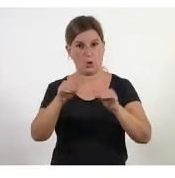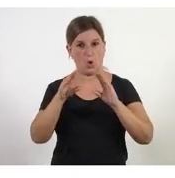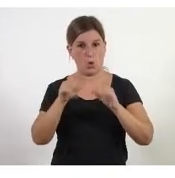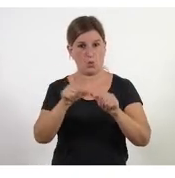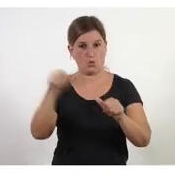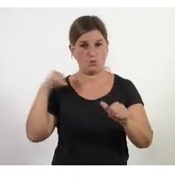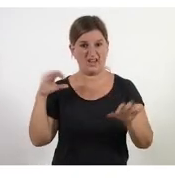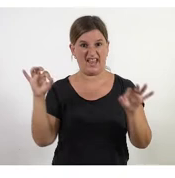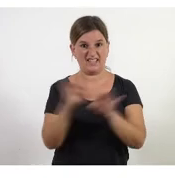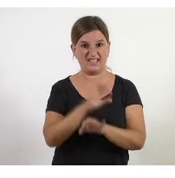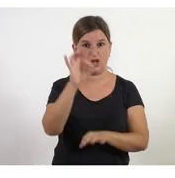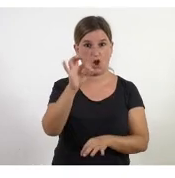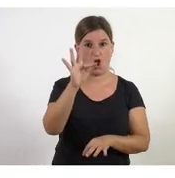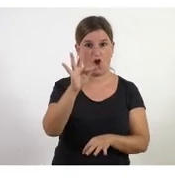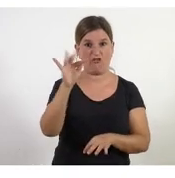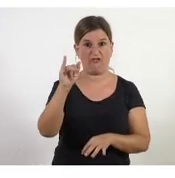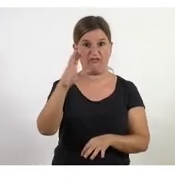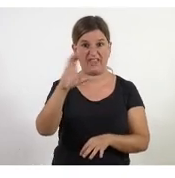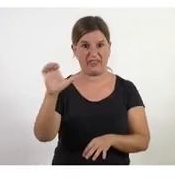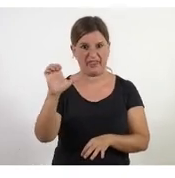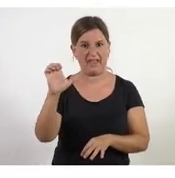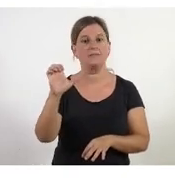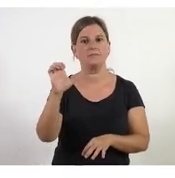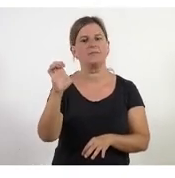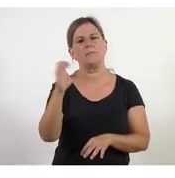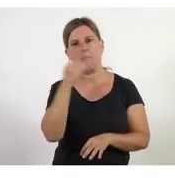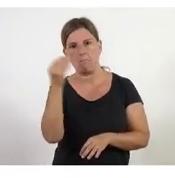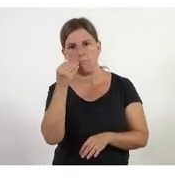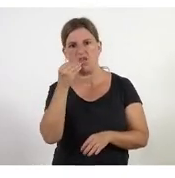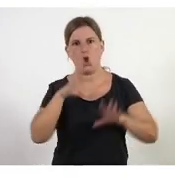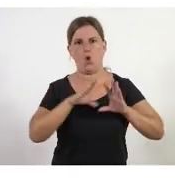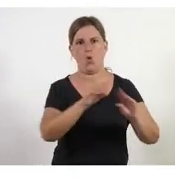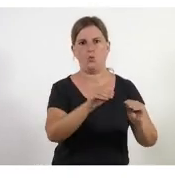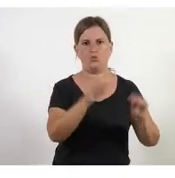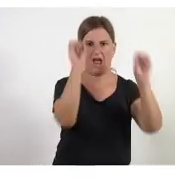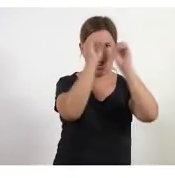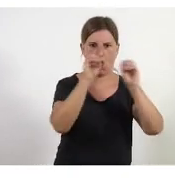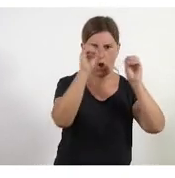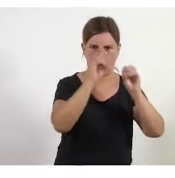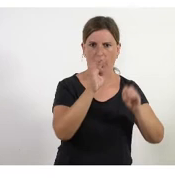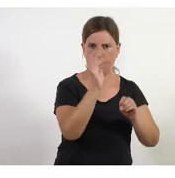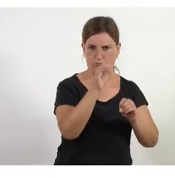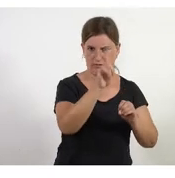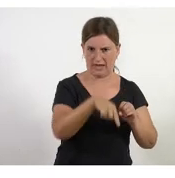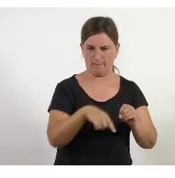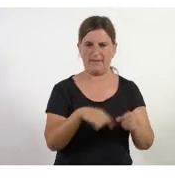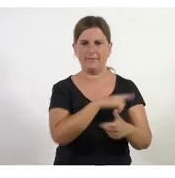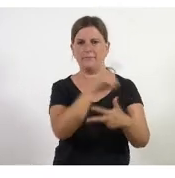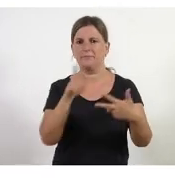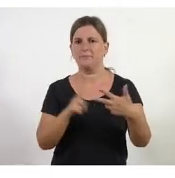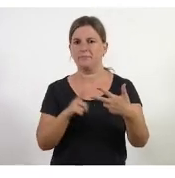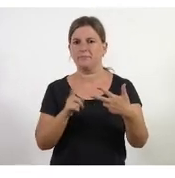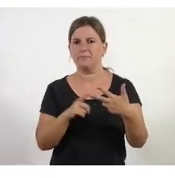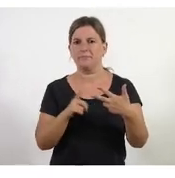Office, decidir-nos per la solució de Google pot ser una bona opció. I també, si valorem